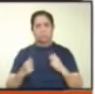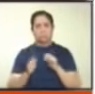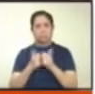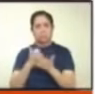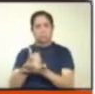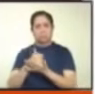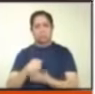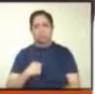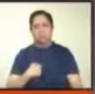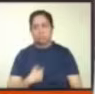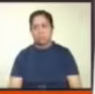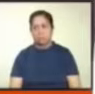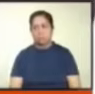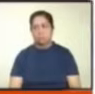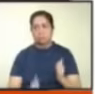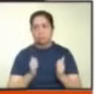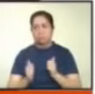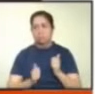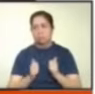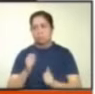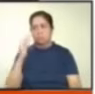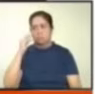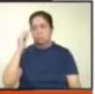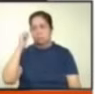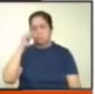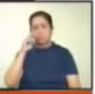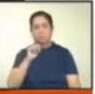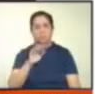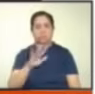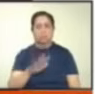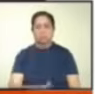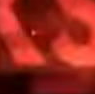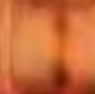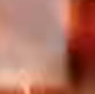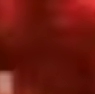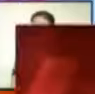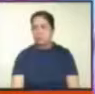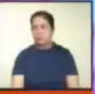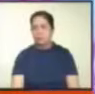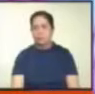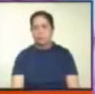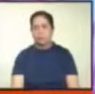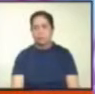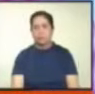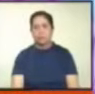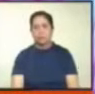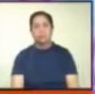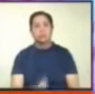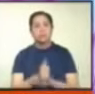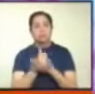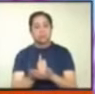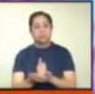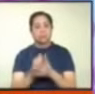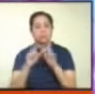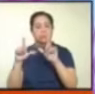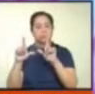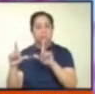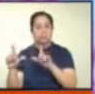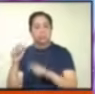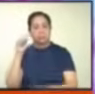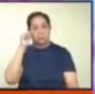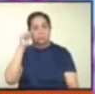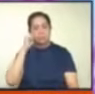ng gobyerno sa akin. Umaaksyon, Marlene Alcaide, News 5. Nakatulong daw ang conviction ng ilang ampatuan